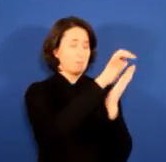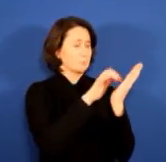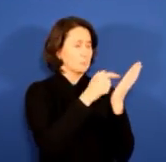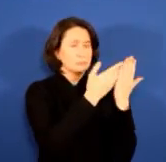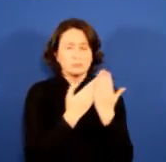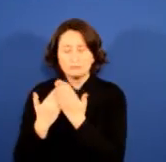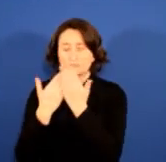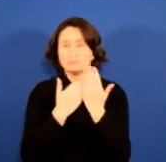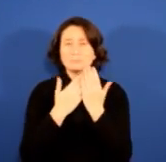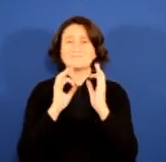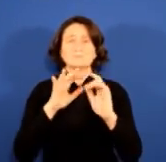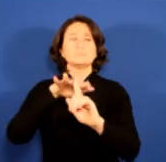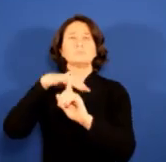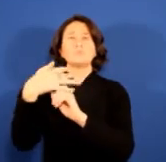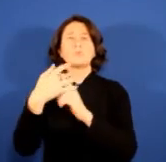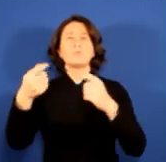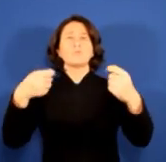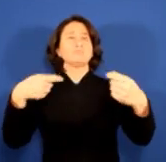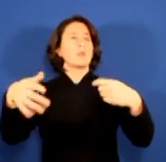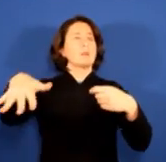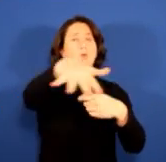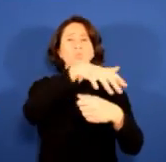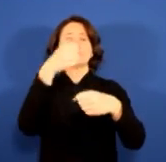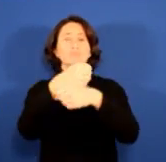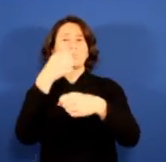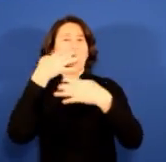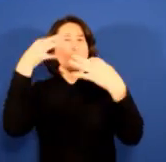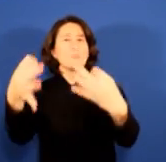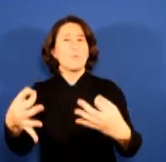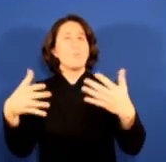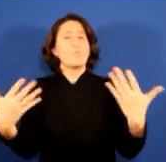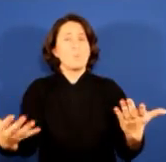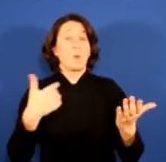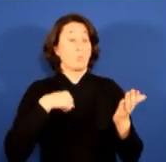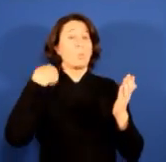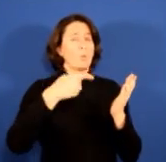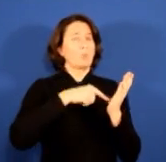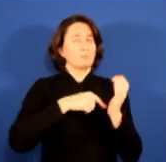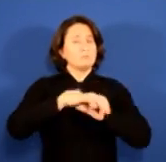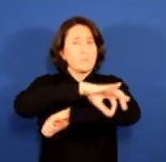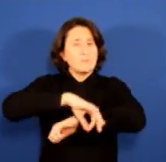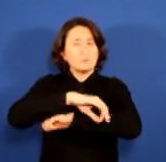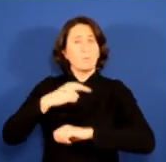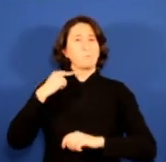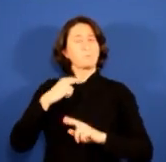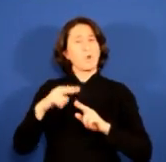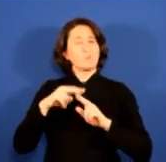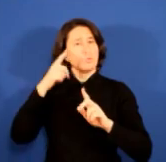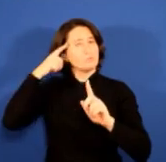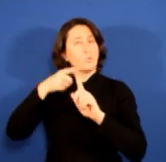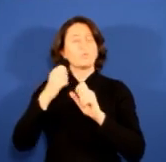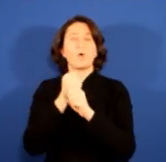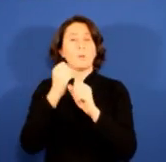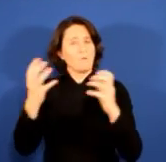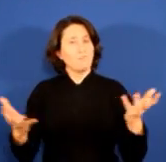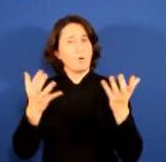generoa, adina eta okupazioa, eta beste ezaugarri batzuen arabera. Hala nola, egiten duten jarduera mota okupazioa edo daukaten